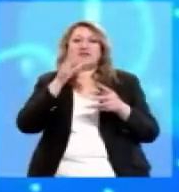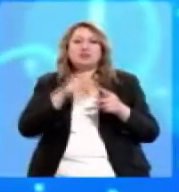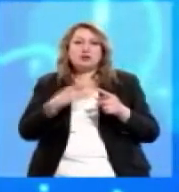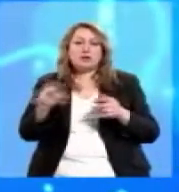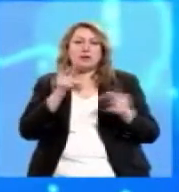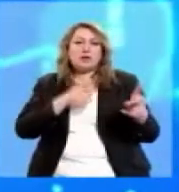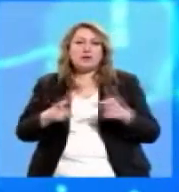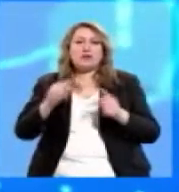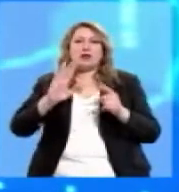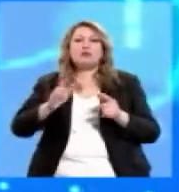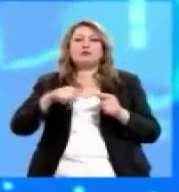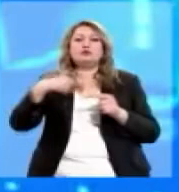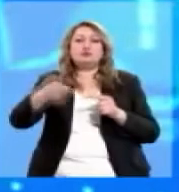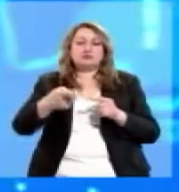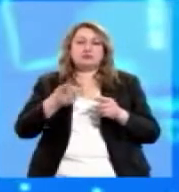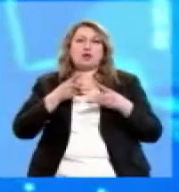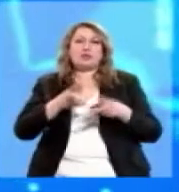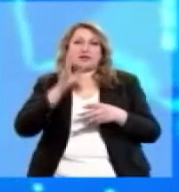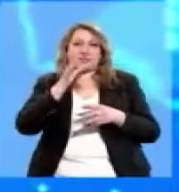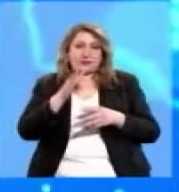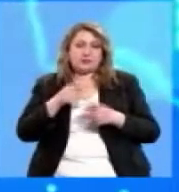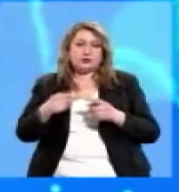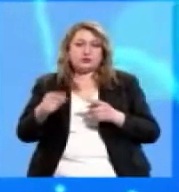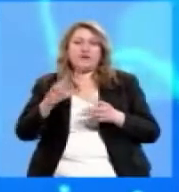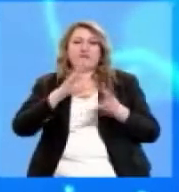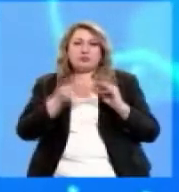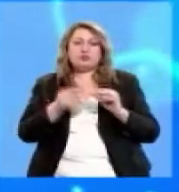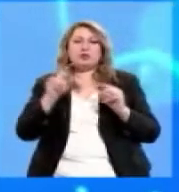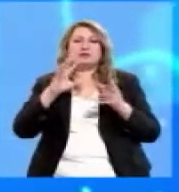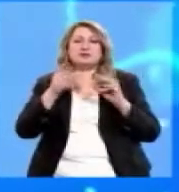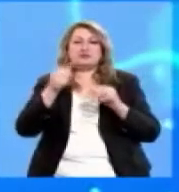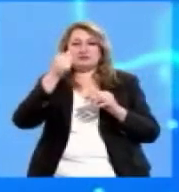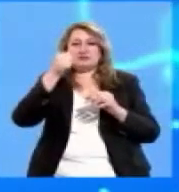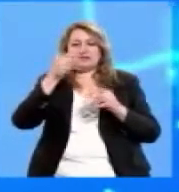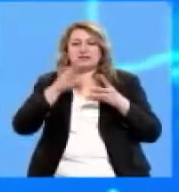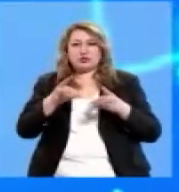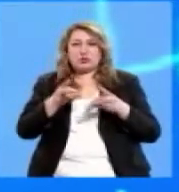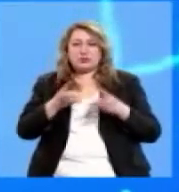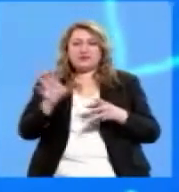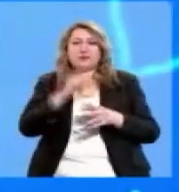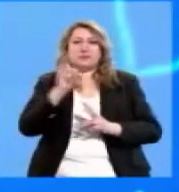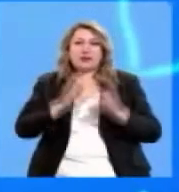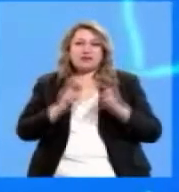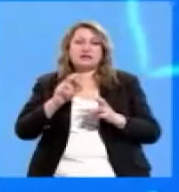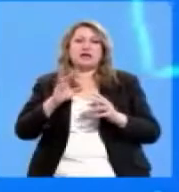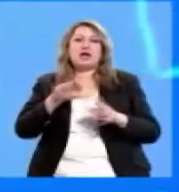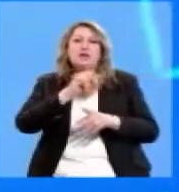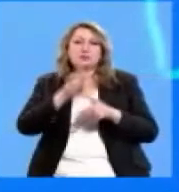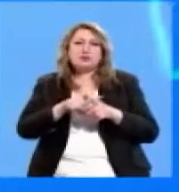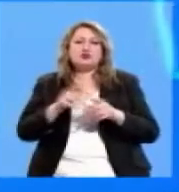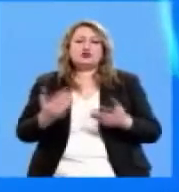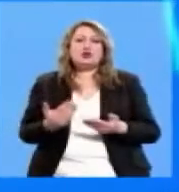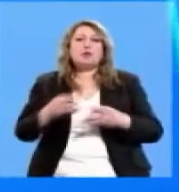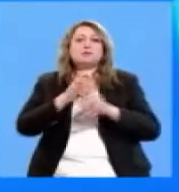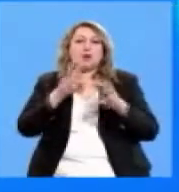сезона и подготовки на предстоящий отопительный период. В целом, по итогам текущего отопительного сезона, все предприятия жизнеобеспечения